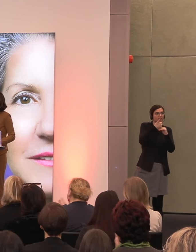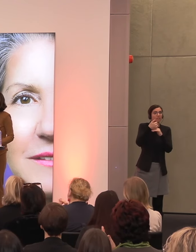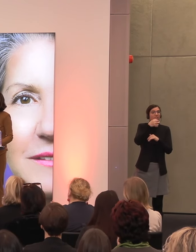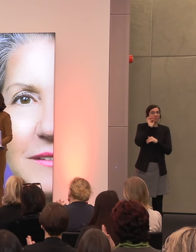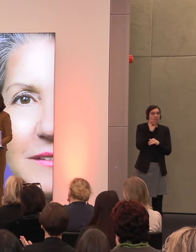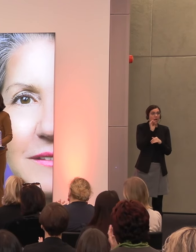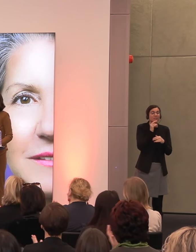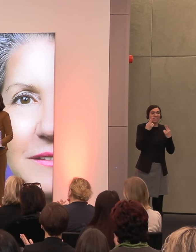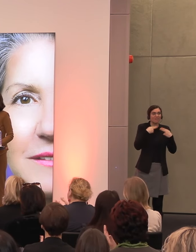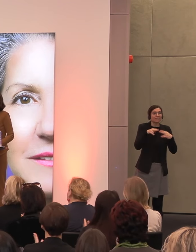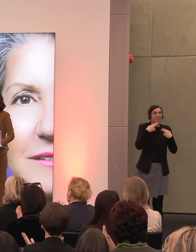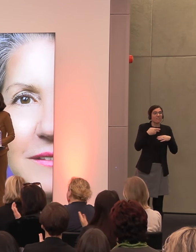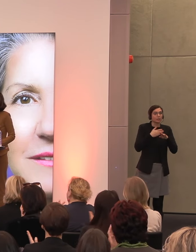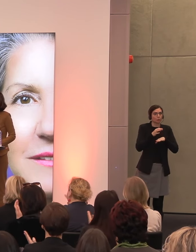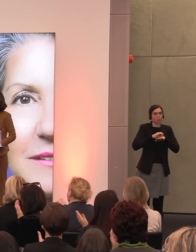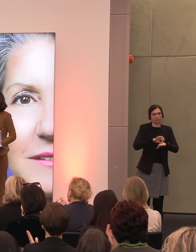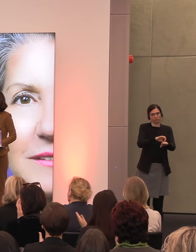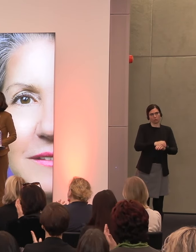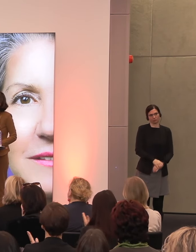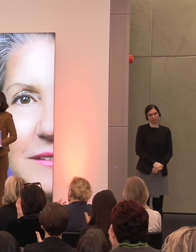Vielen Dank, Klasel.